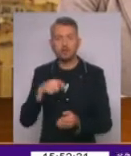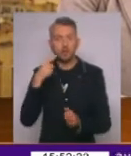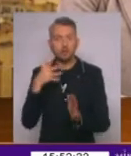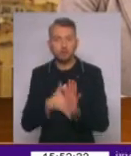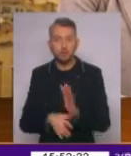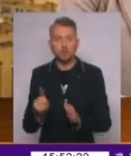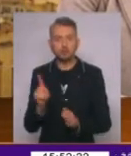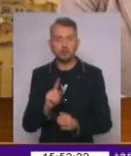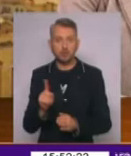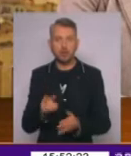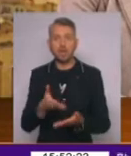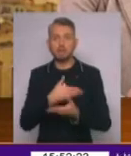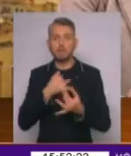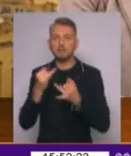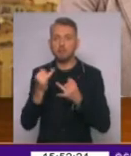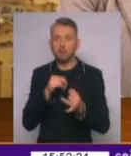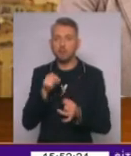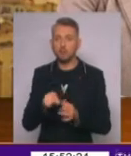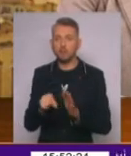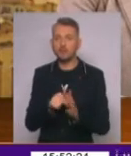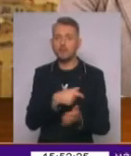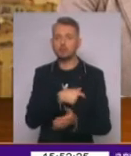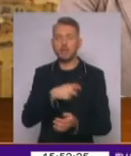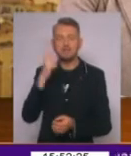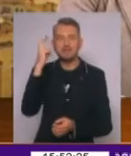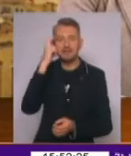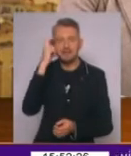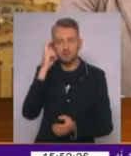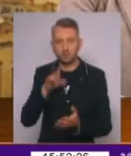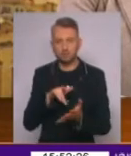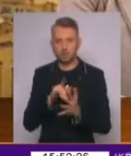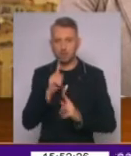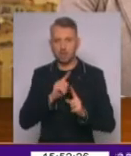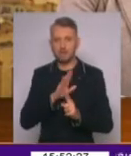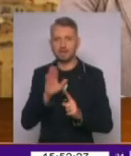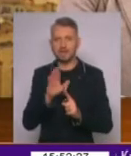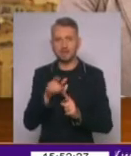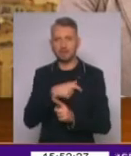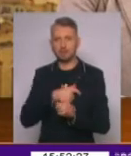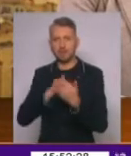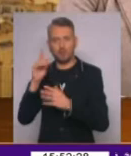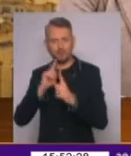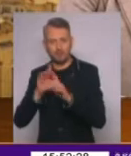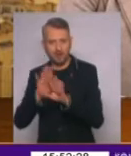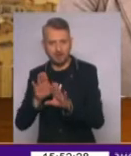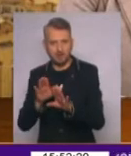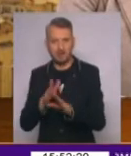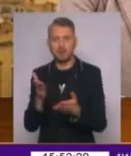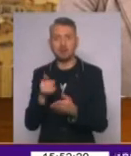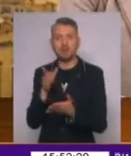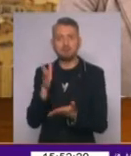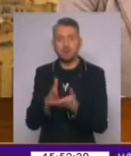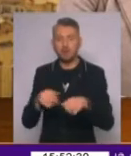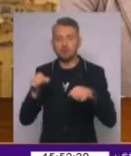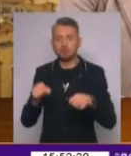що ми спілкуємося тут саме з депутатами Київської міської ради, не з законотворцями, не з депутатами Верховної Ради, які мають